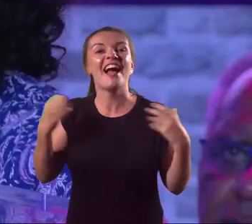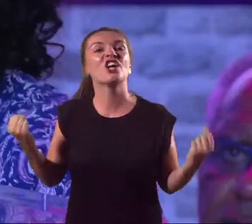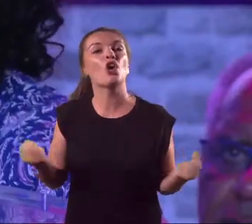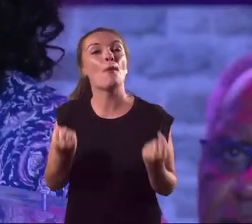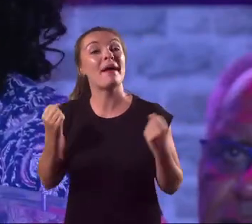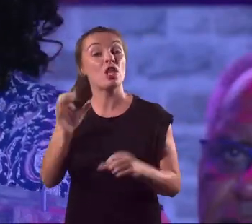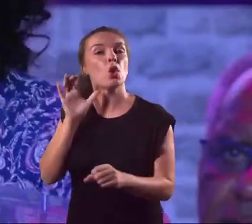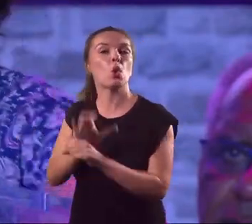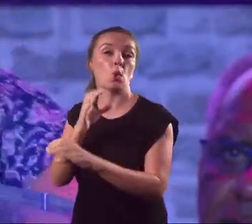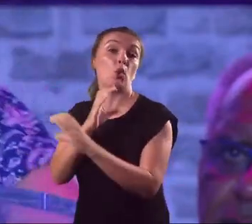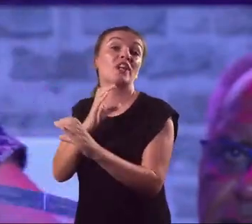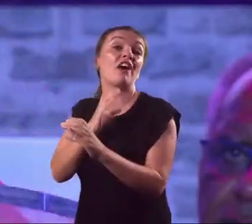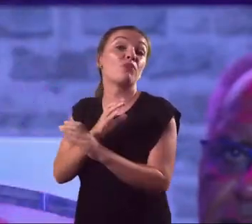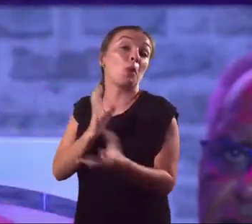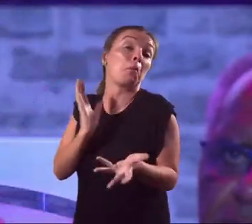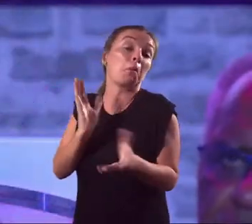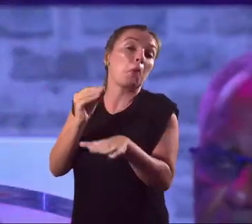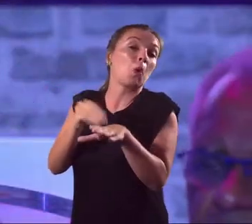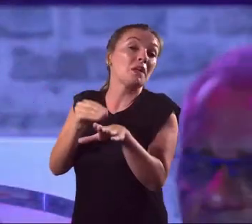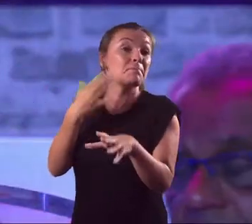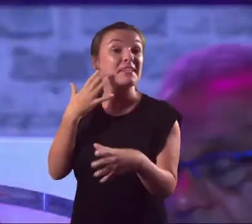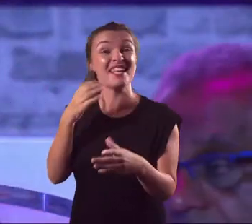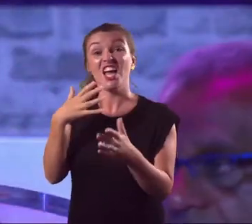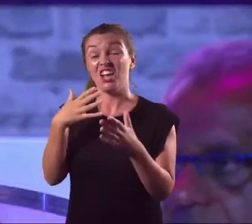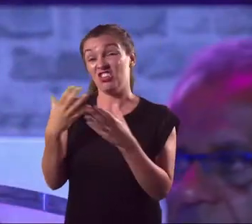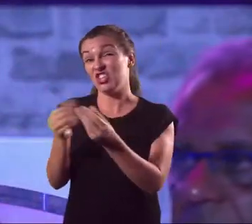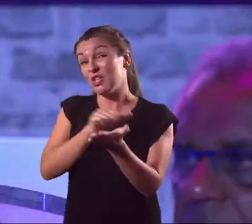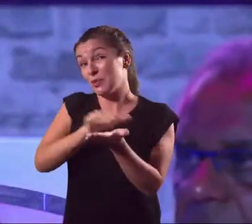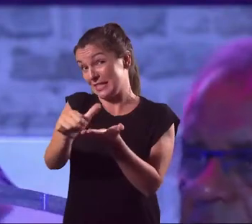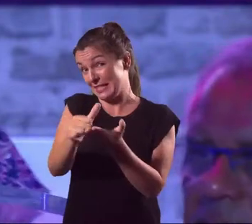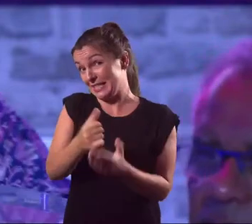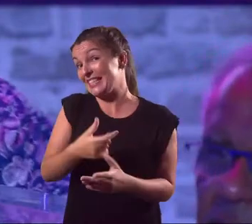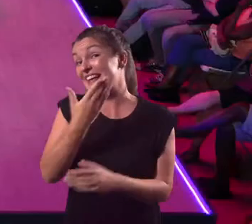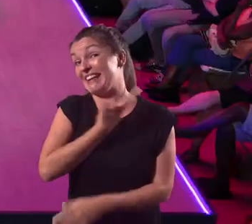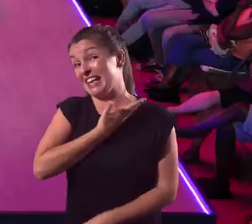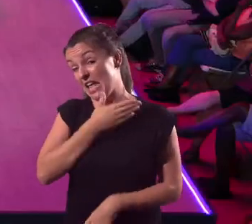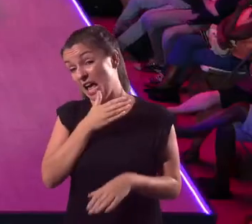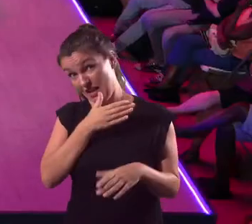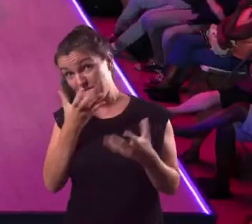de Carrefour si vous voulez mettre un terme au génocide à Gaza.